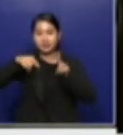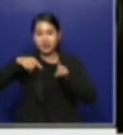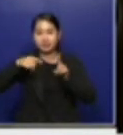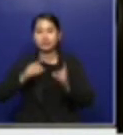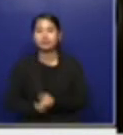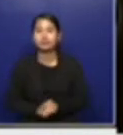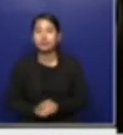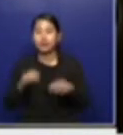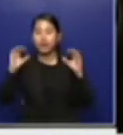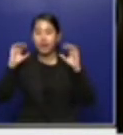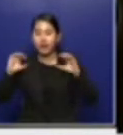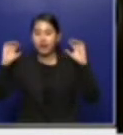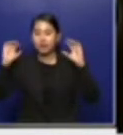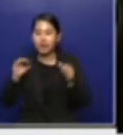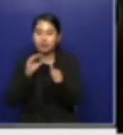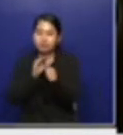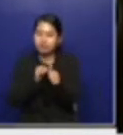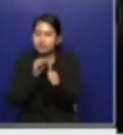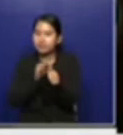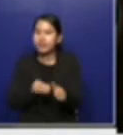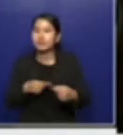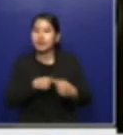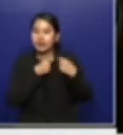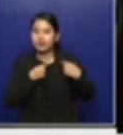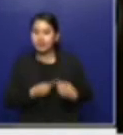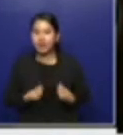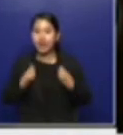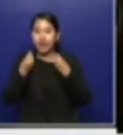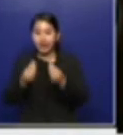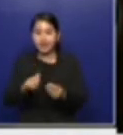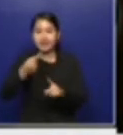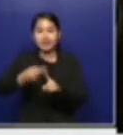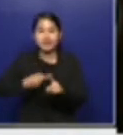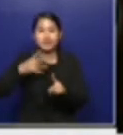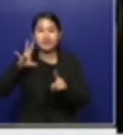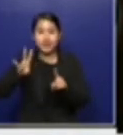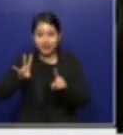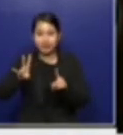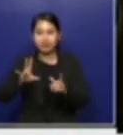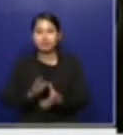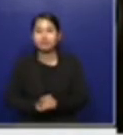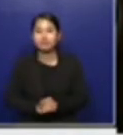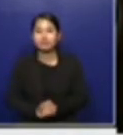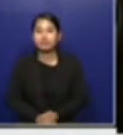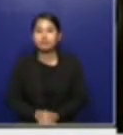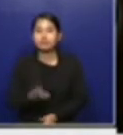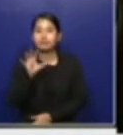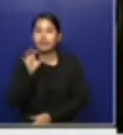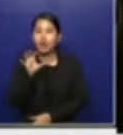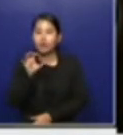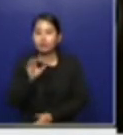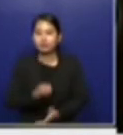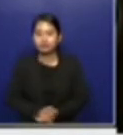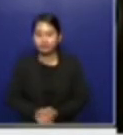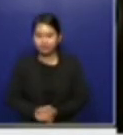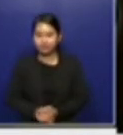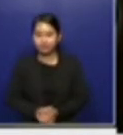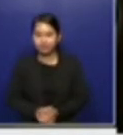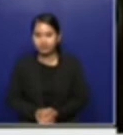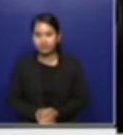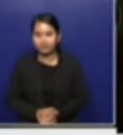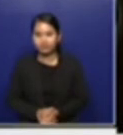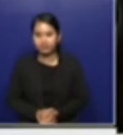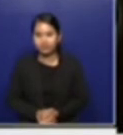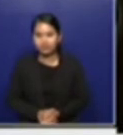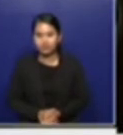าลปลอบใจให้กำลังใจอีก7เดือนเป็นจำนวนเงิน500บาทแค่7เดือนแต่